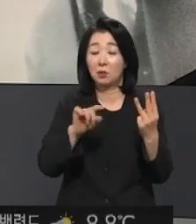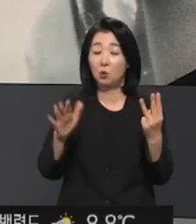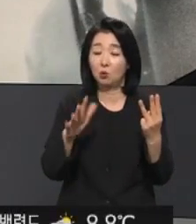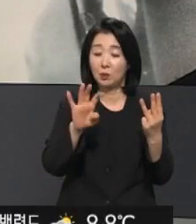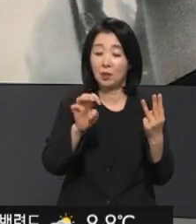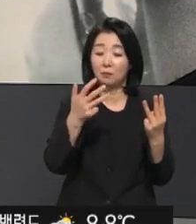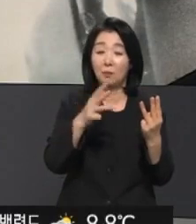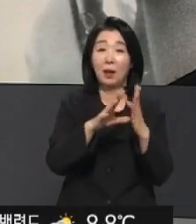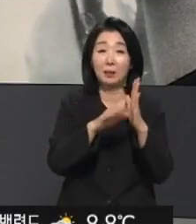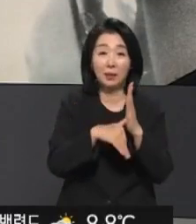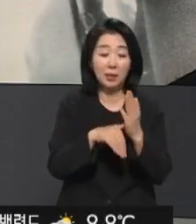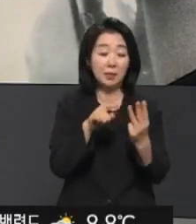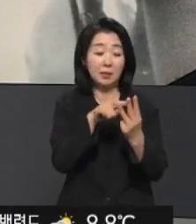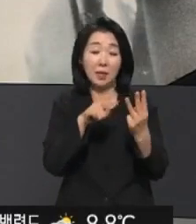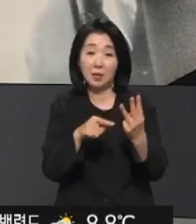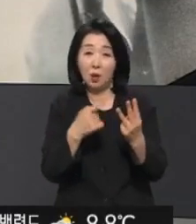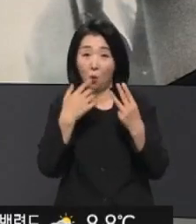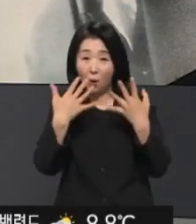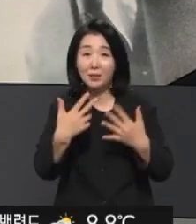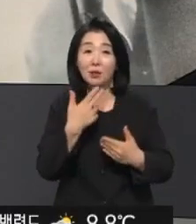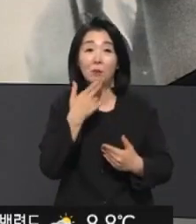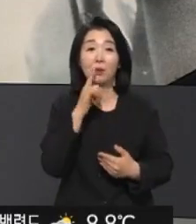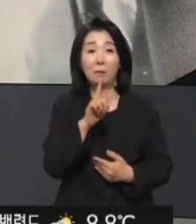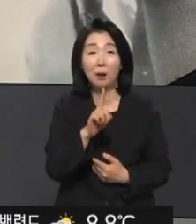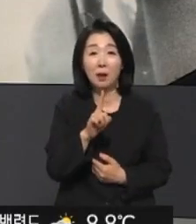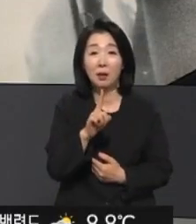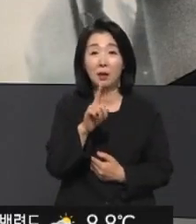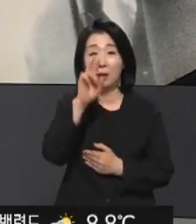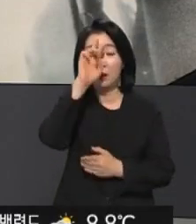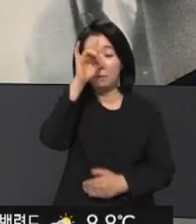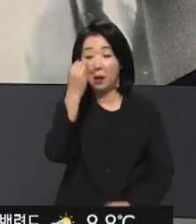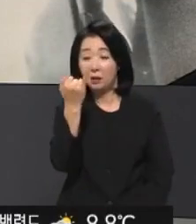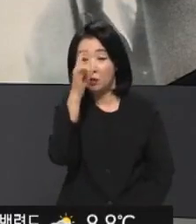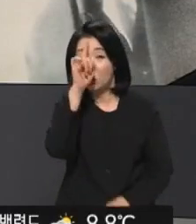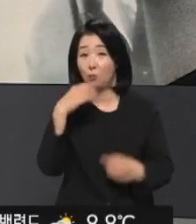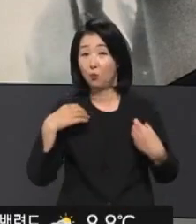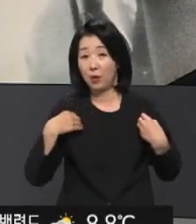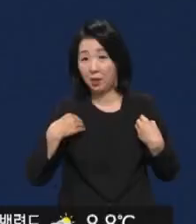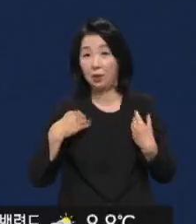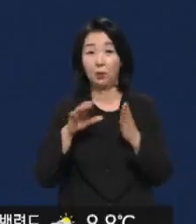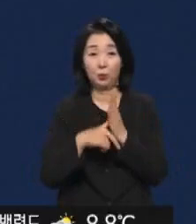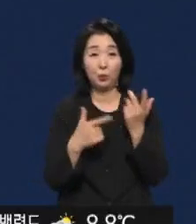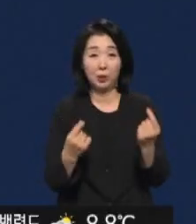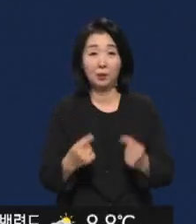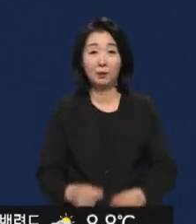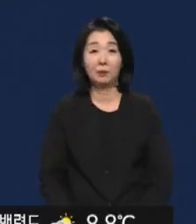제대로 갖추지 못했다는 논리죠. 박근혜 정부에서도 같은 시각이었는데요.